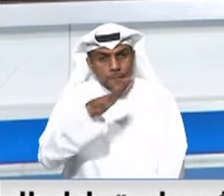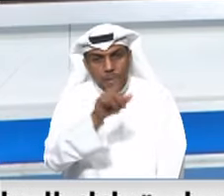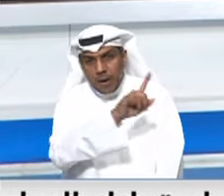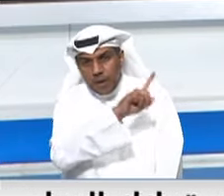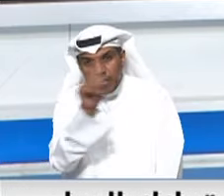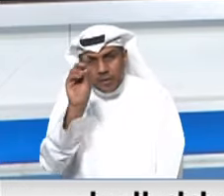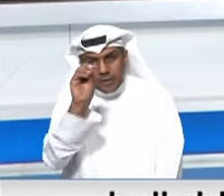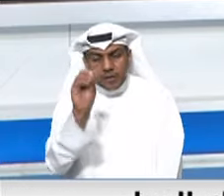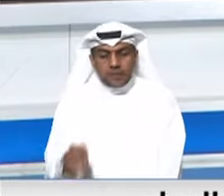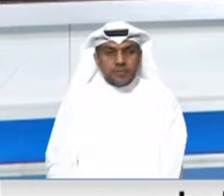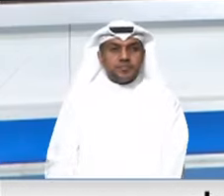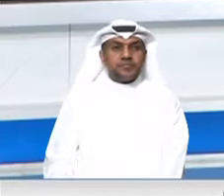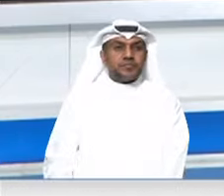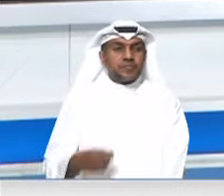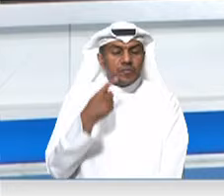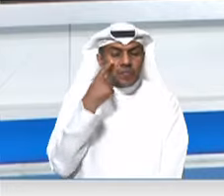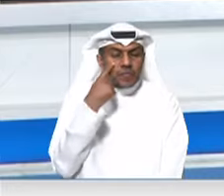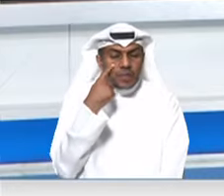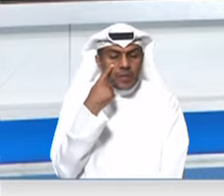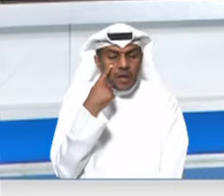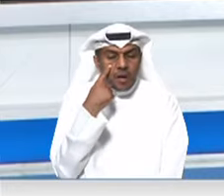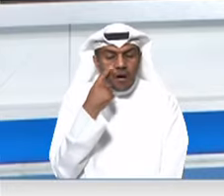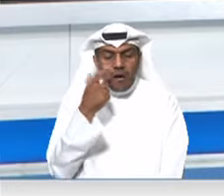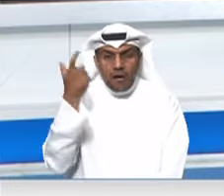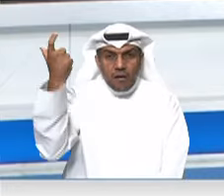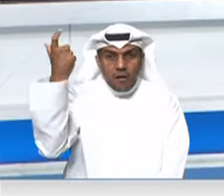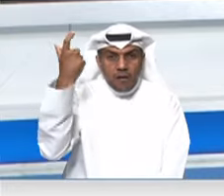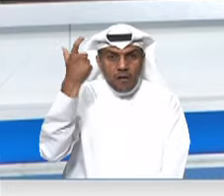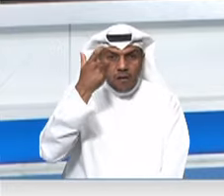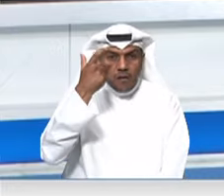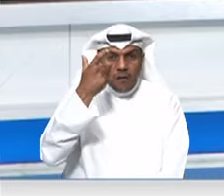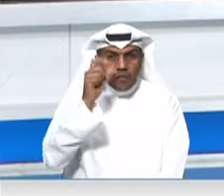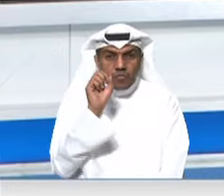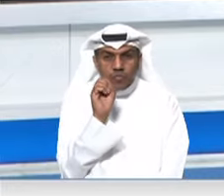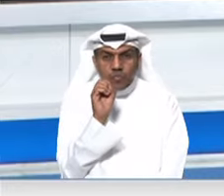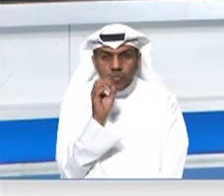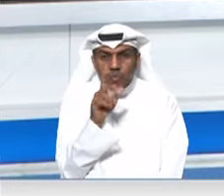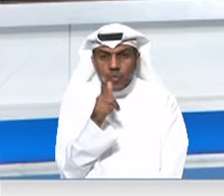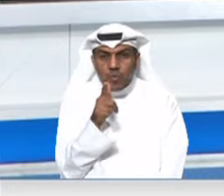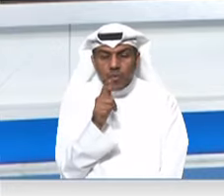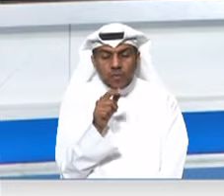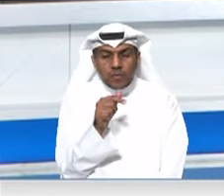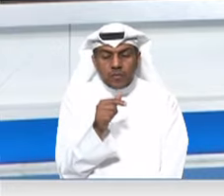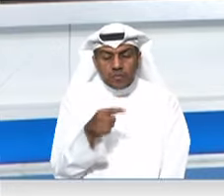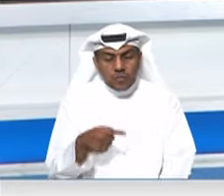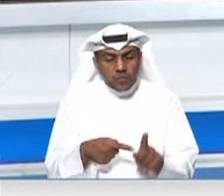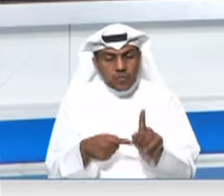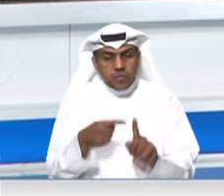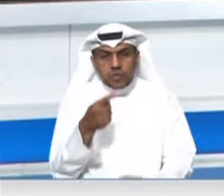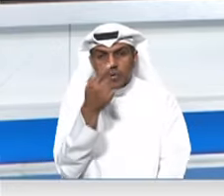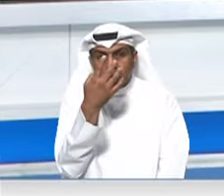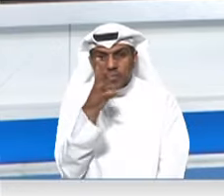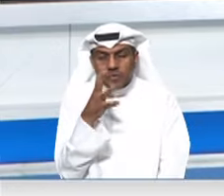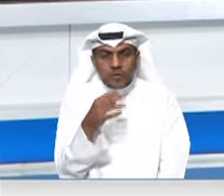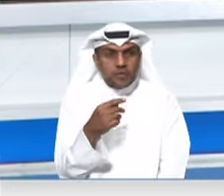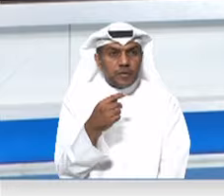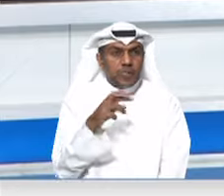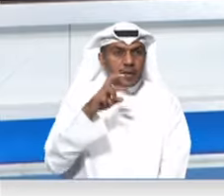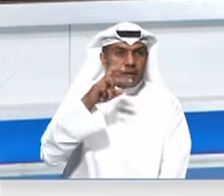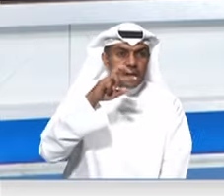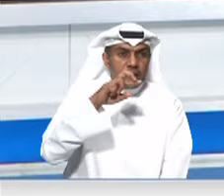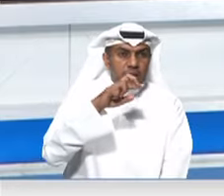والصغرى 33 درجه مئويه والاحساس في درجات الحراره خلال فتره النهار راح يكون اعلى 45 يوم الاحد باذن